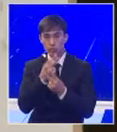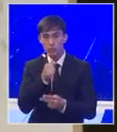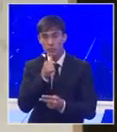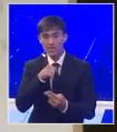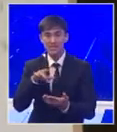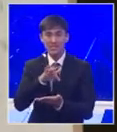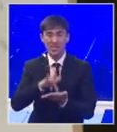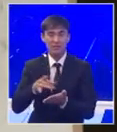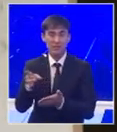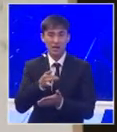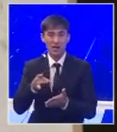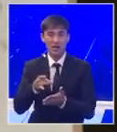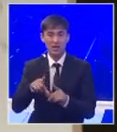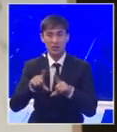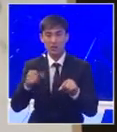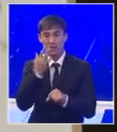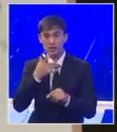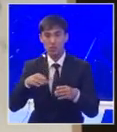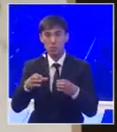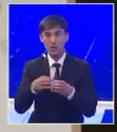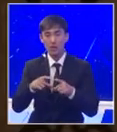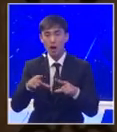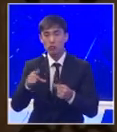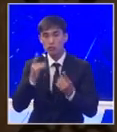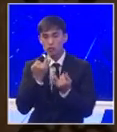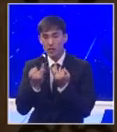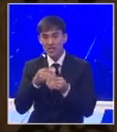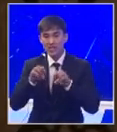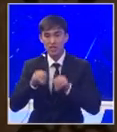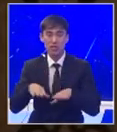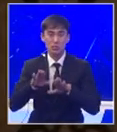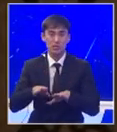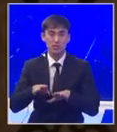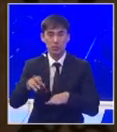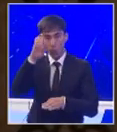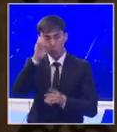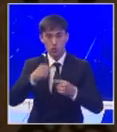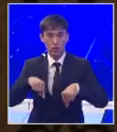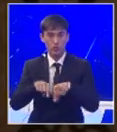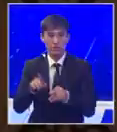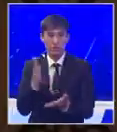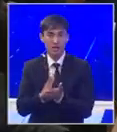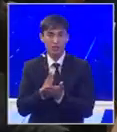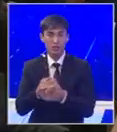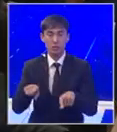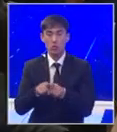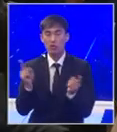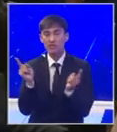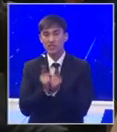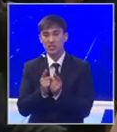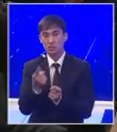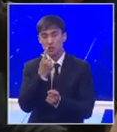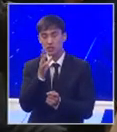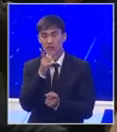центральным и региональным аппаратом нацпалаты для обсуждения и решения с местными госорганами. Также отмечается, что подобная встреча в